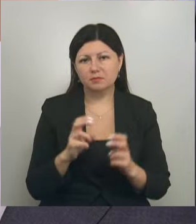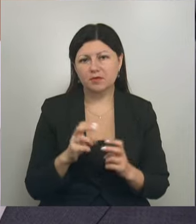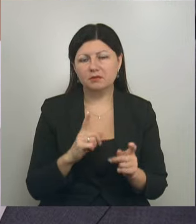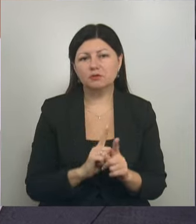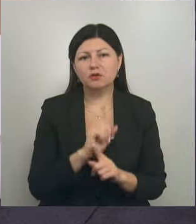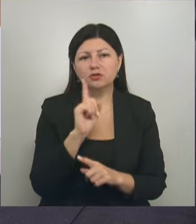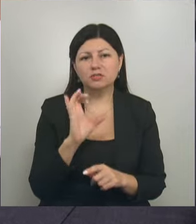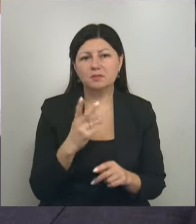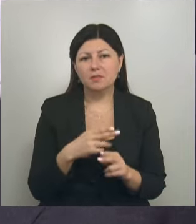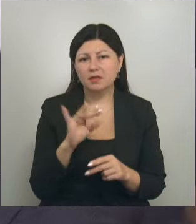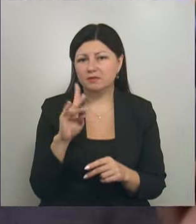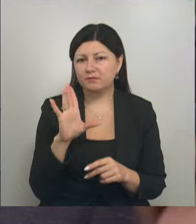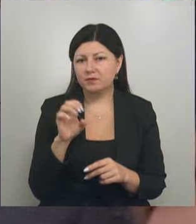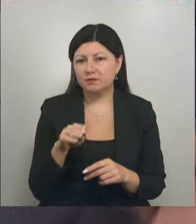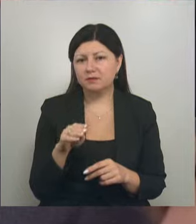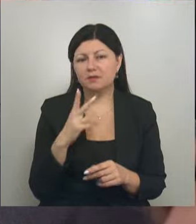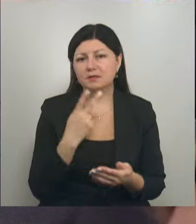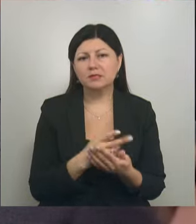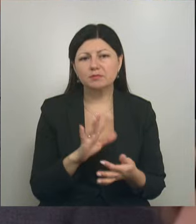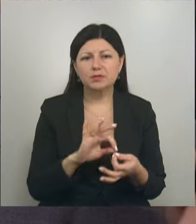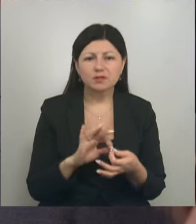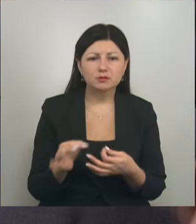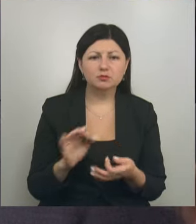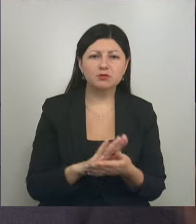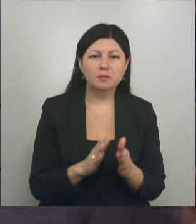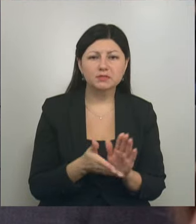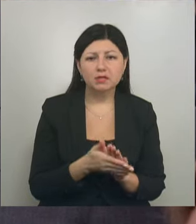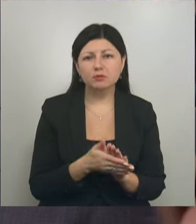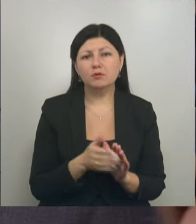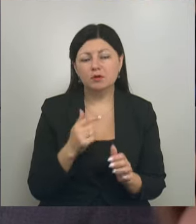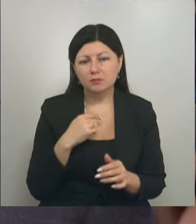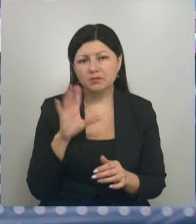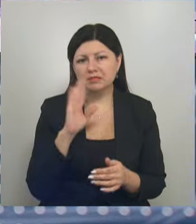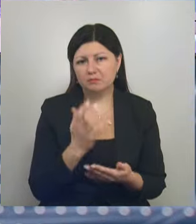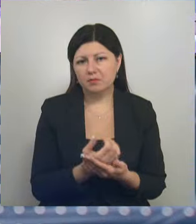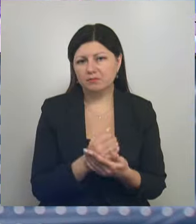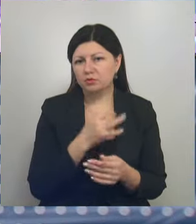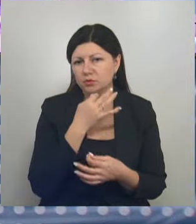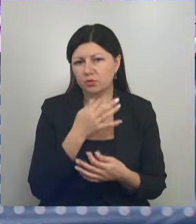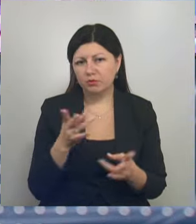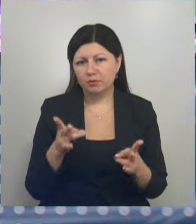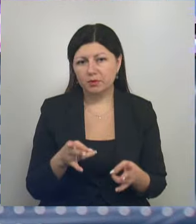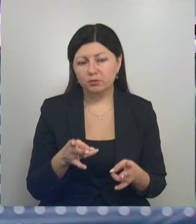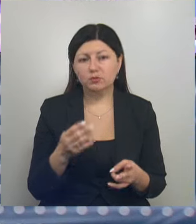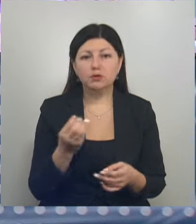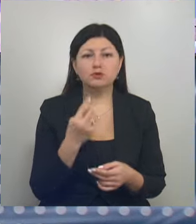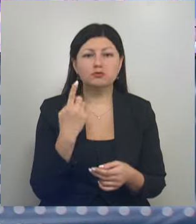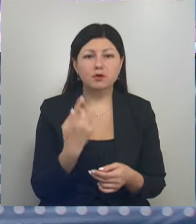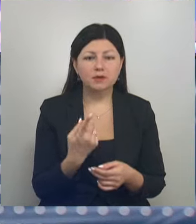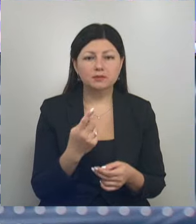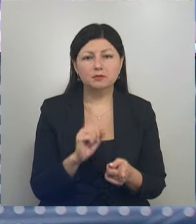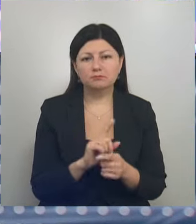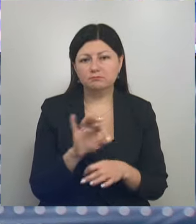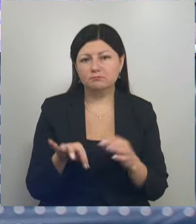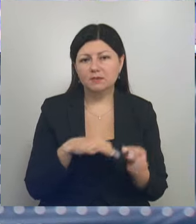начиная с «Металлинвеста», еще раз, несмотря на сложную обстановку, мы справимся с любой бедой. Еще один инвестиционный